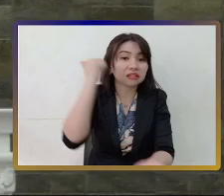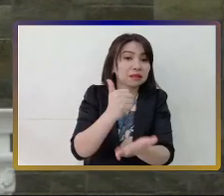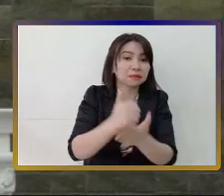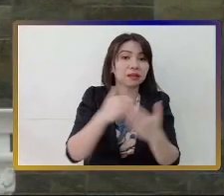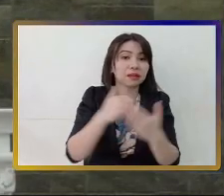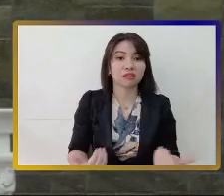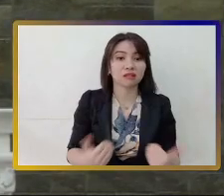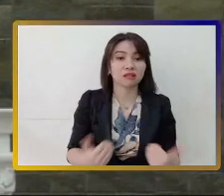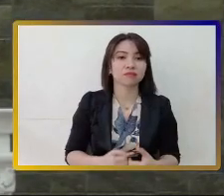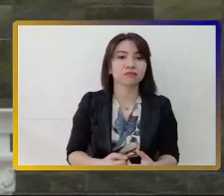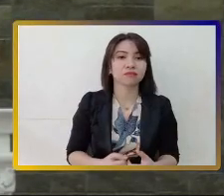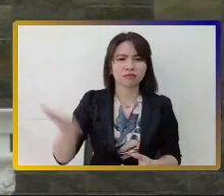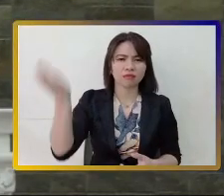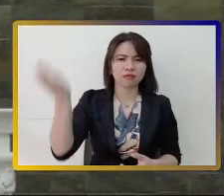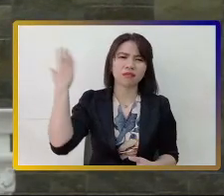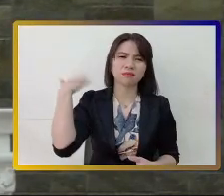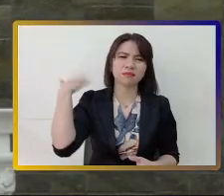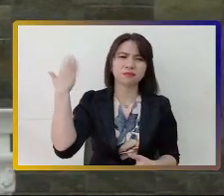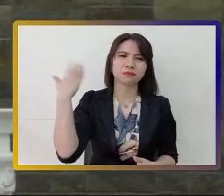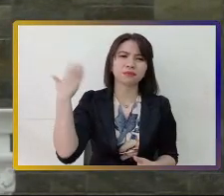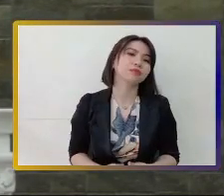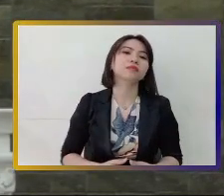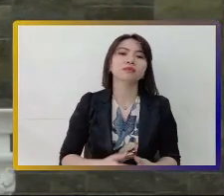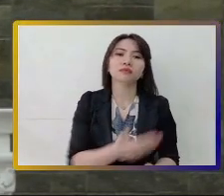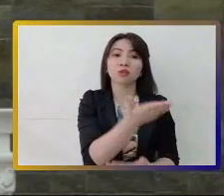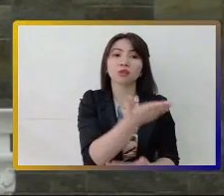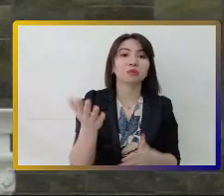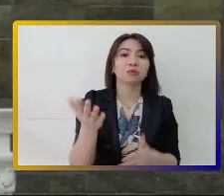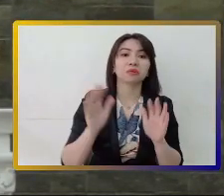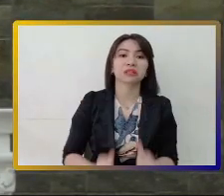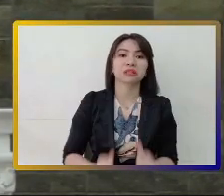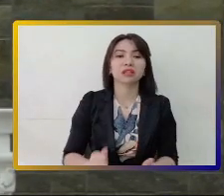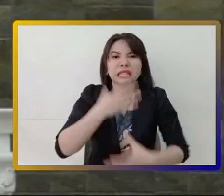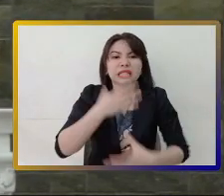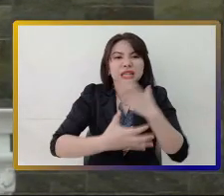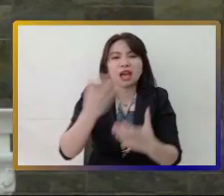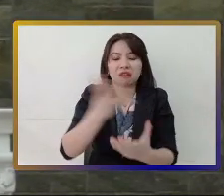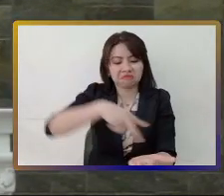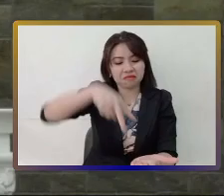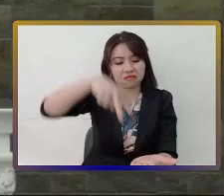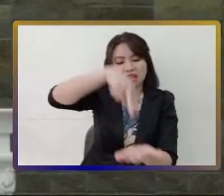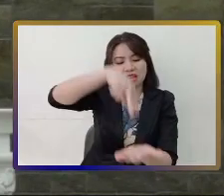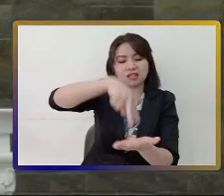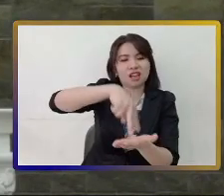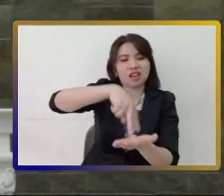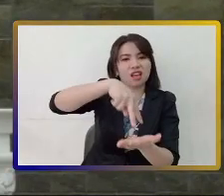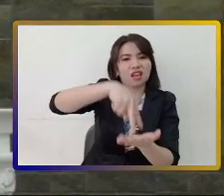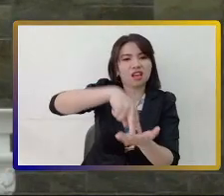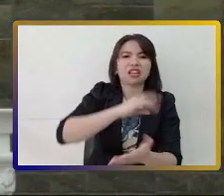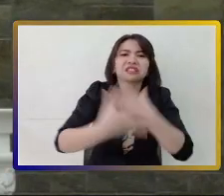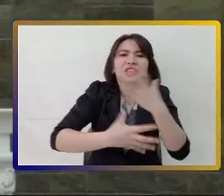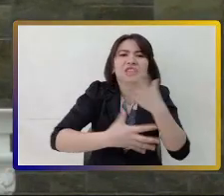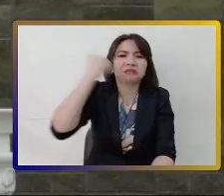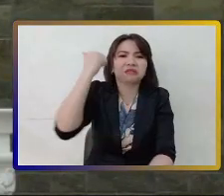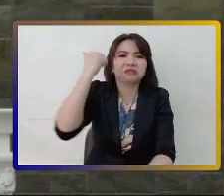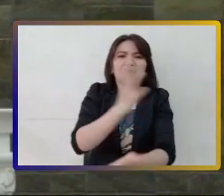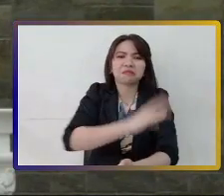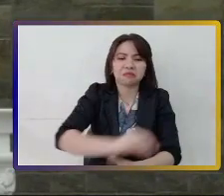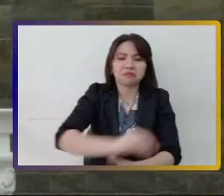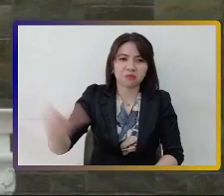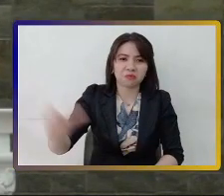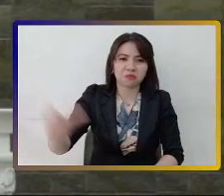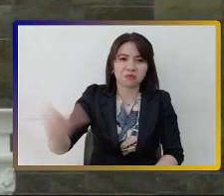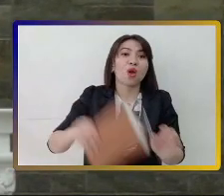Back in those days, mga kapatid, that you can shout, you can stand up, makakatayo ka, wave mo yung iyong Biblia,